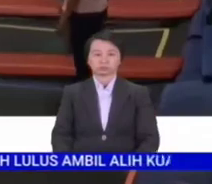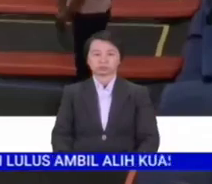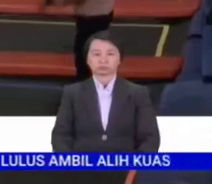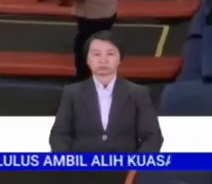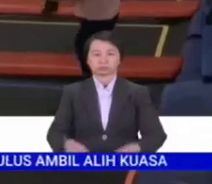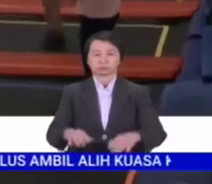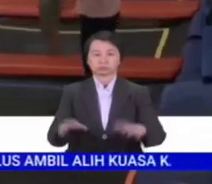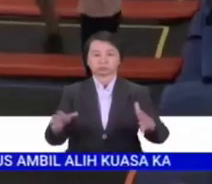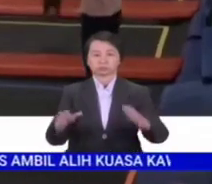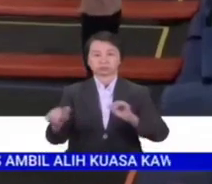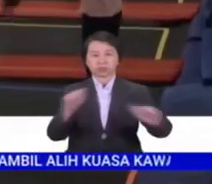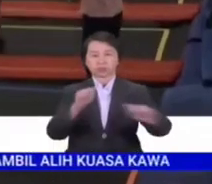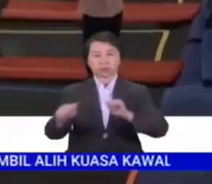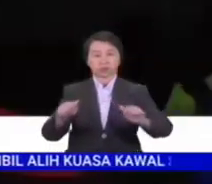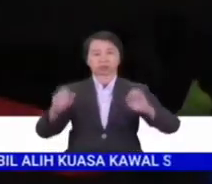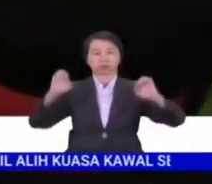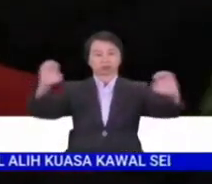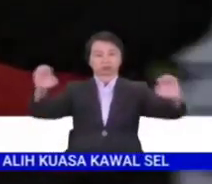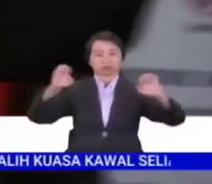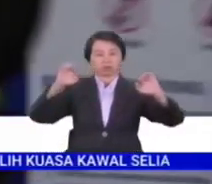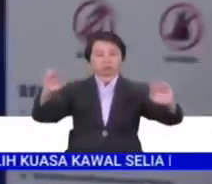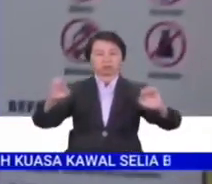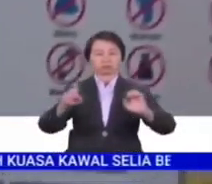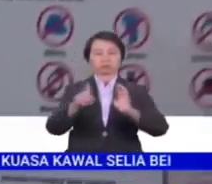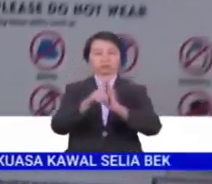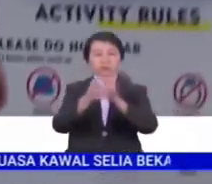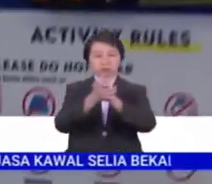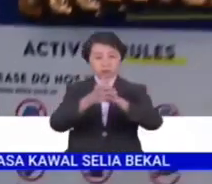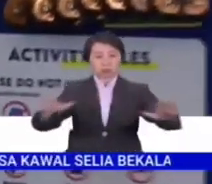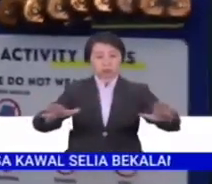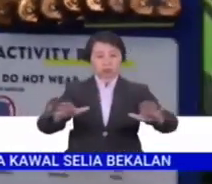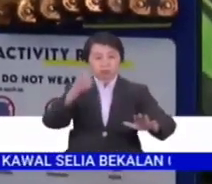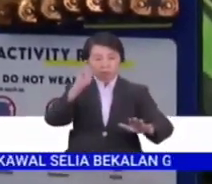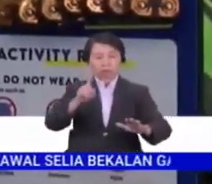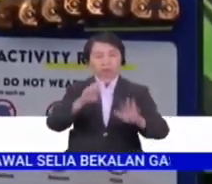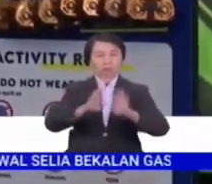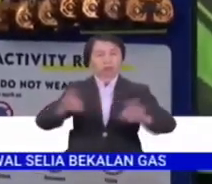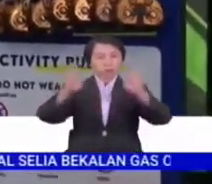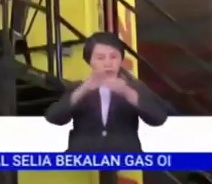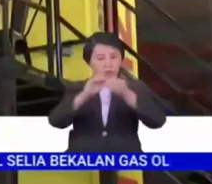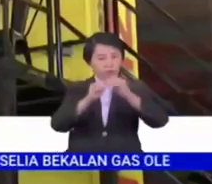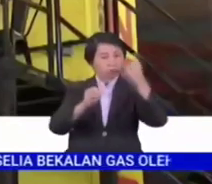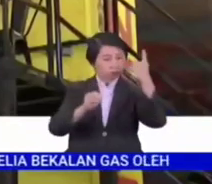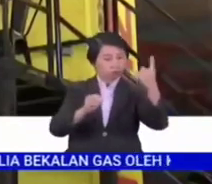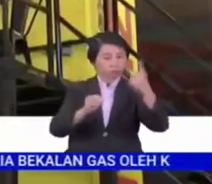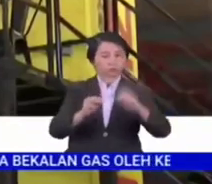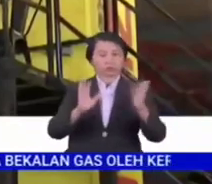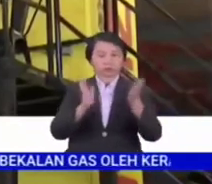Dalam melaksanakan aktiviti riadah, faktor keselamatan pasti jadi keutamaan.